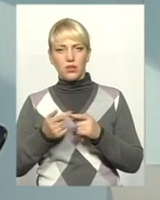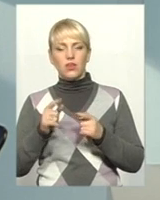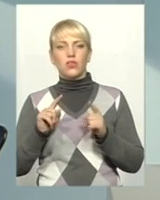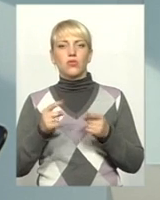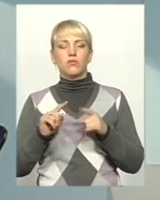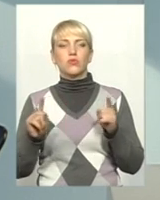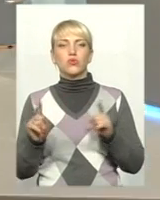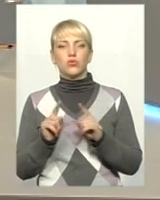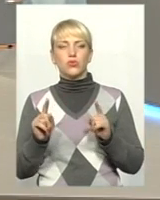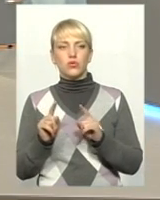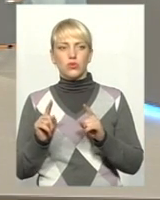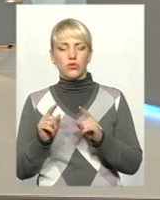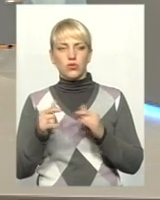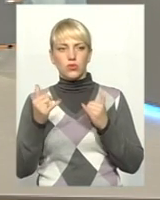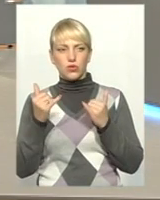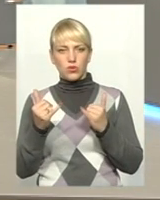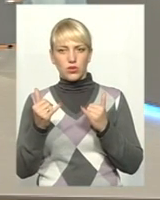що сьогодні,